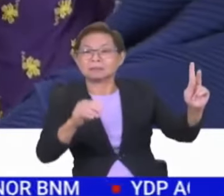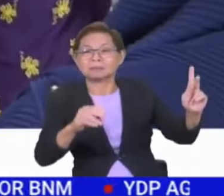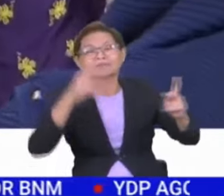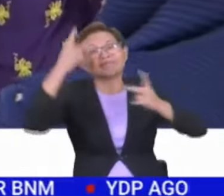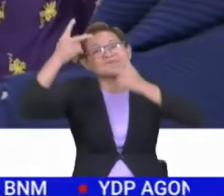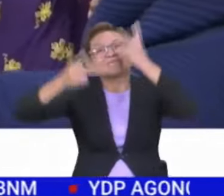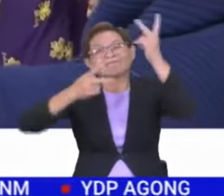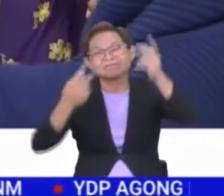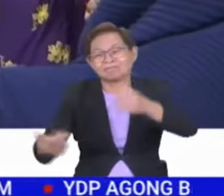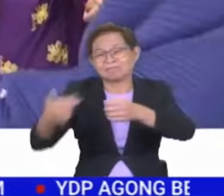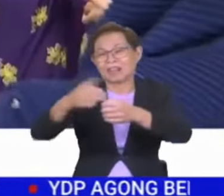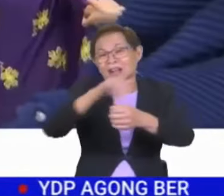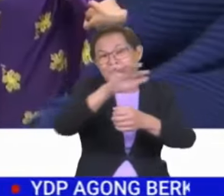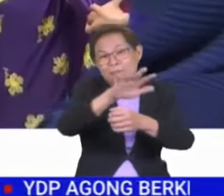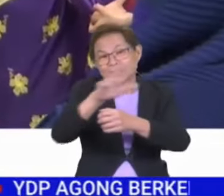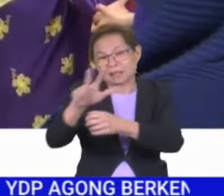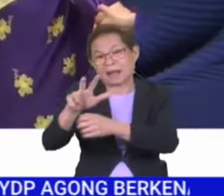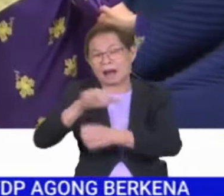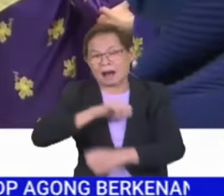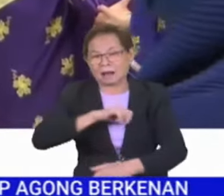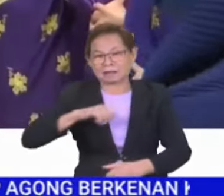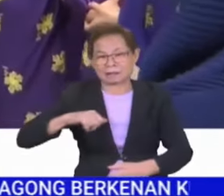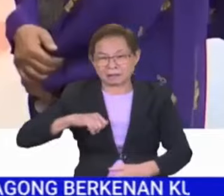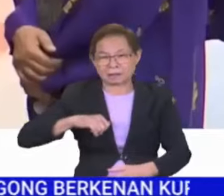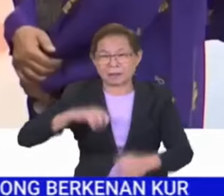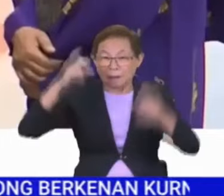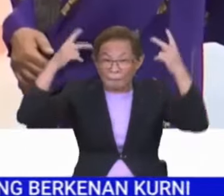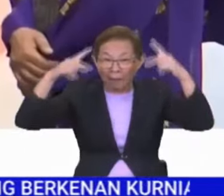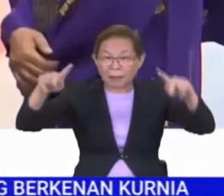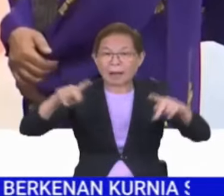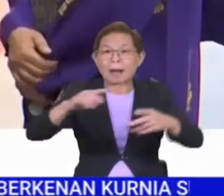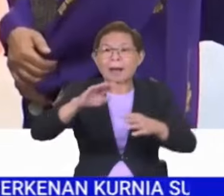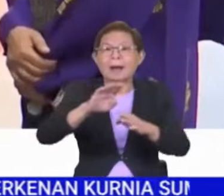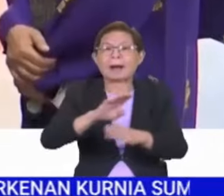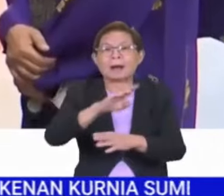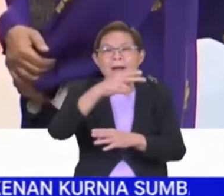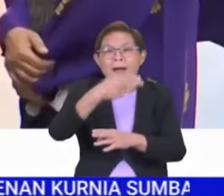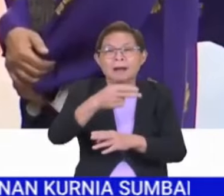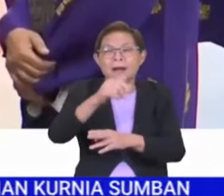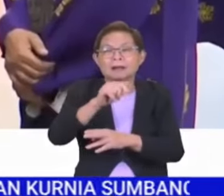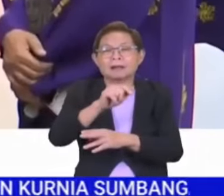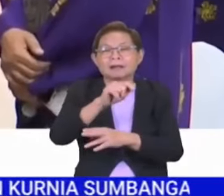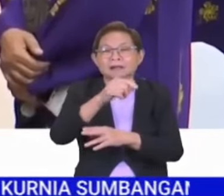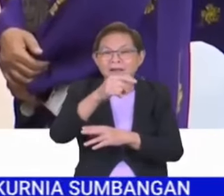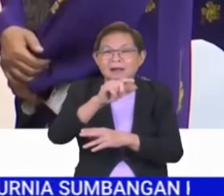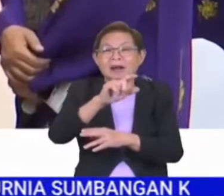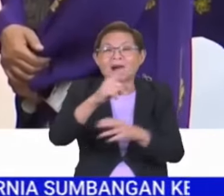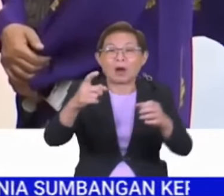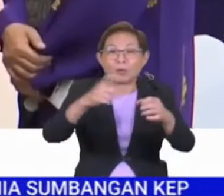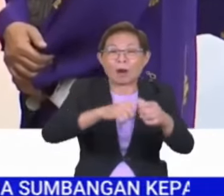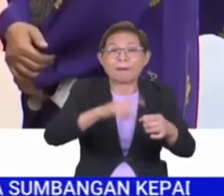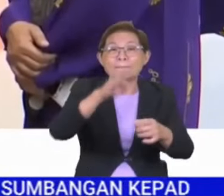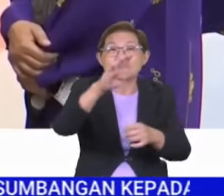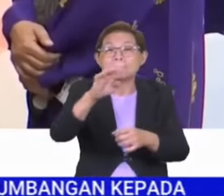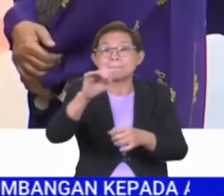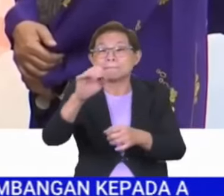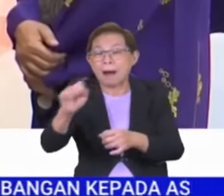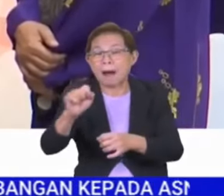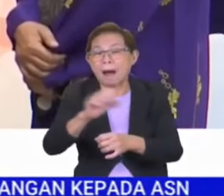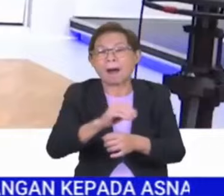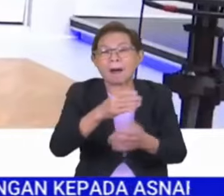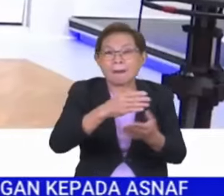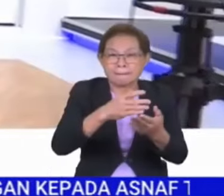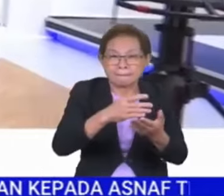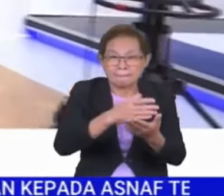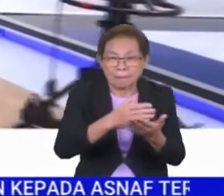Lawatan disertai 53 orang ahli itu disambut pengarah bahagian berita Ehwal Semasa Zuraida Mohd Arif dan pengarah bahagian perkhidmatan